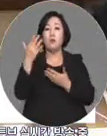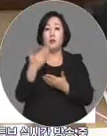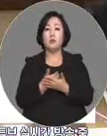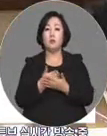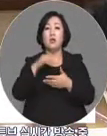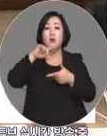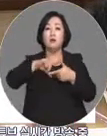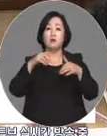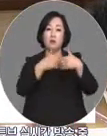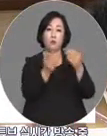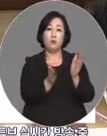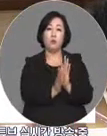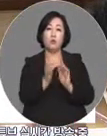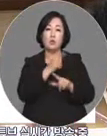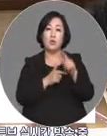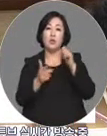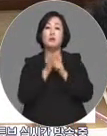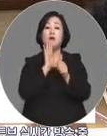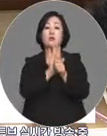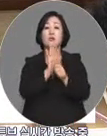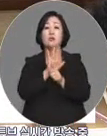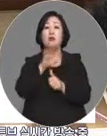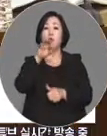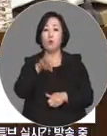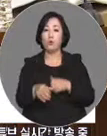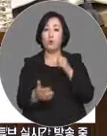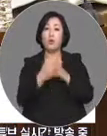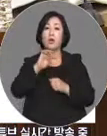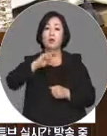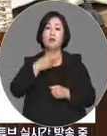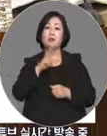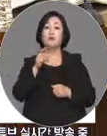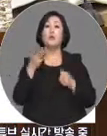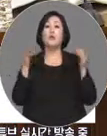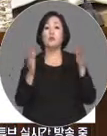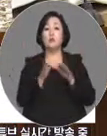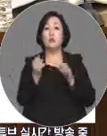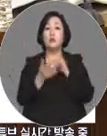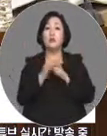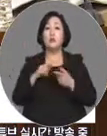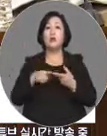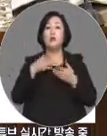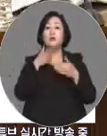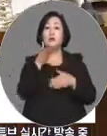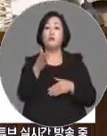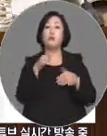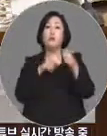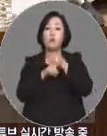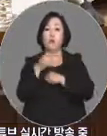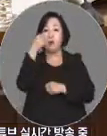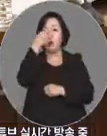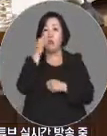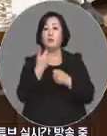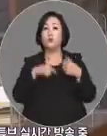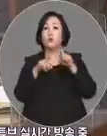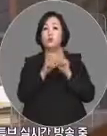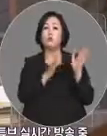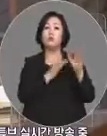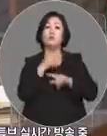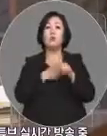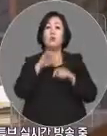글로벌 수면 기술진 응원과 국립 탄소중립 전문 과학관 건립 등에도 추가 사업비를 확보 할